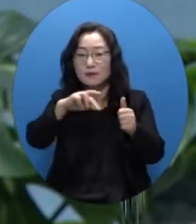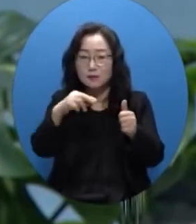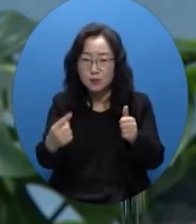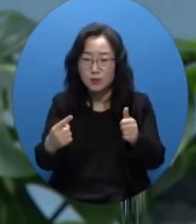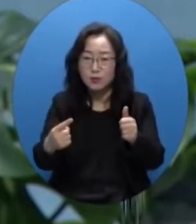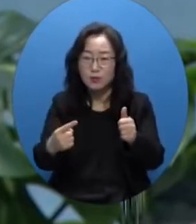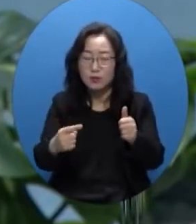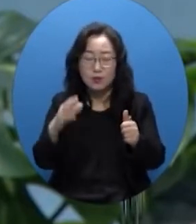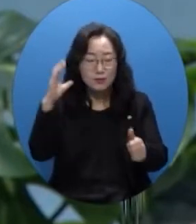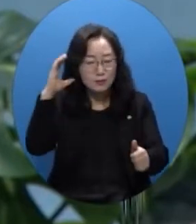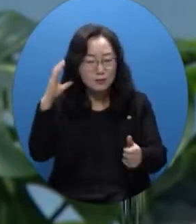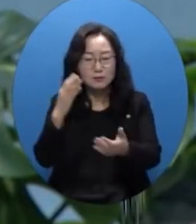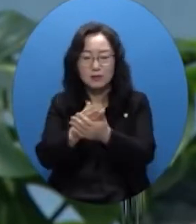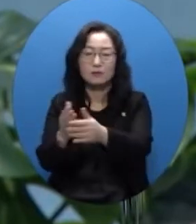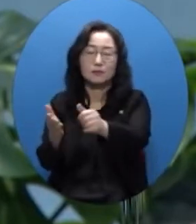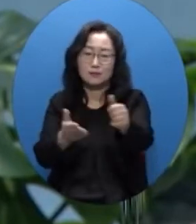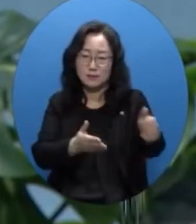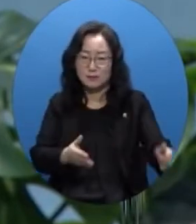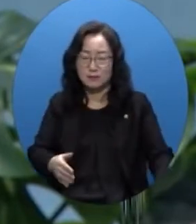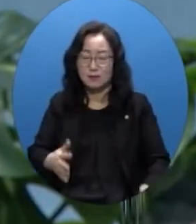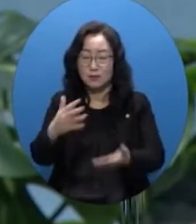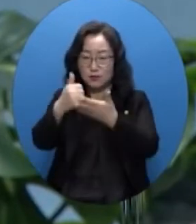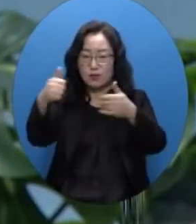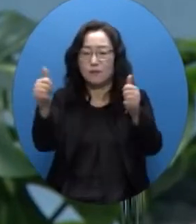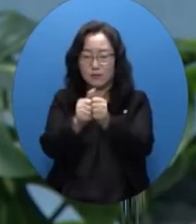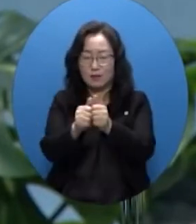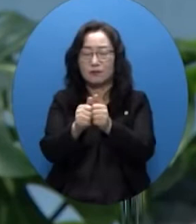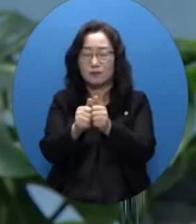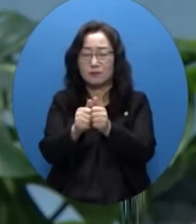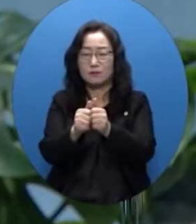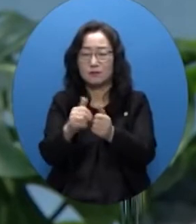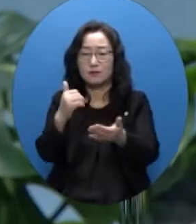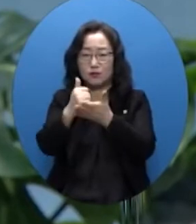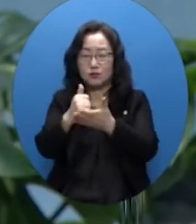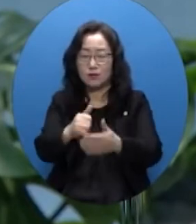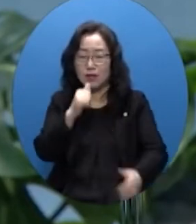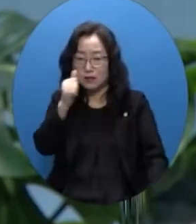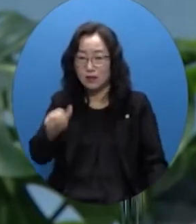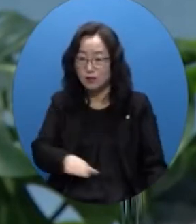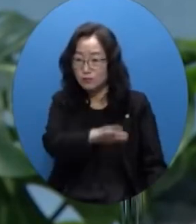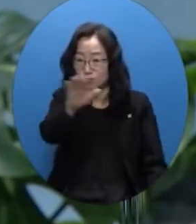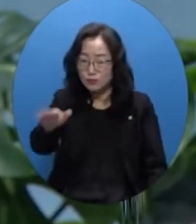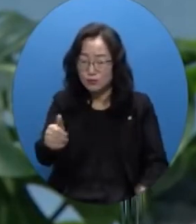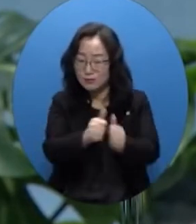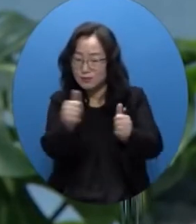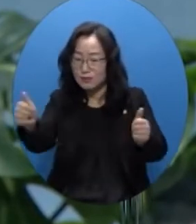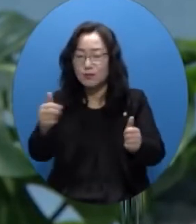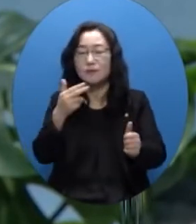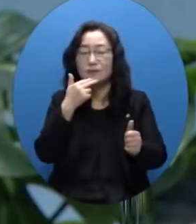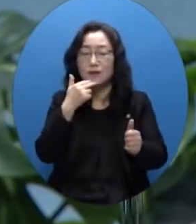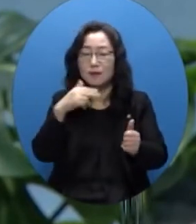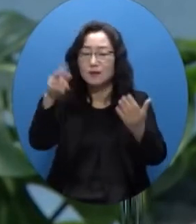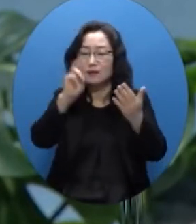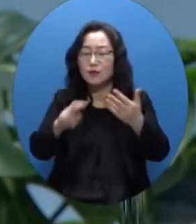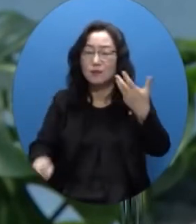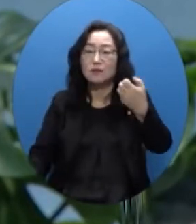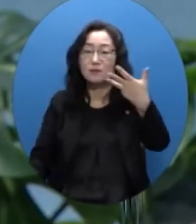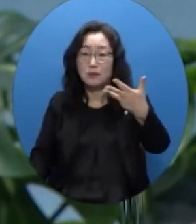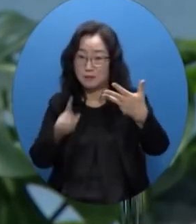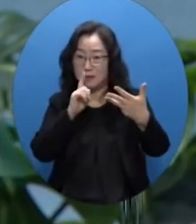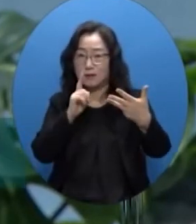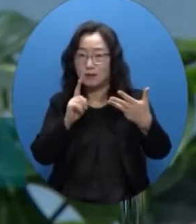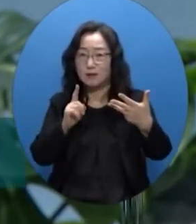여러분 거기에 기록이 우리만 됩니다 질문 우리 함께 하십니다 지금 절도 우리딸 하지 않습니다 차트가 88장 이런 가사가